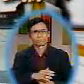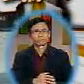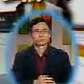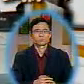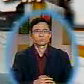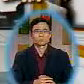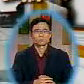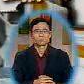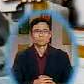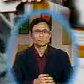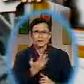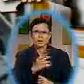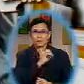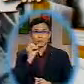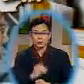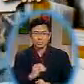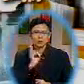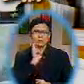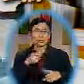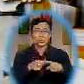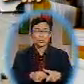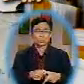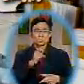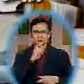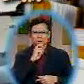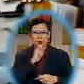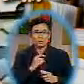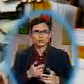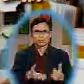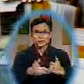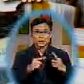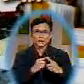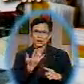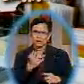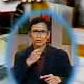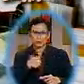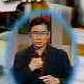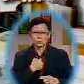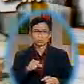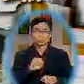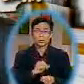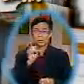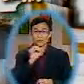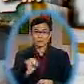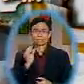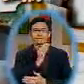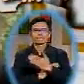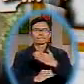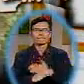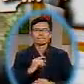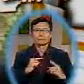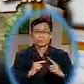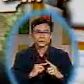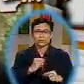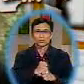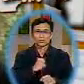就係一間公司咧，去到某一個僱用嘅人數嘅時候咧，佢要請翻某一個%嘅殘疾人士嘅。其實